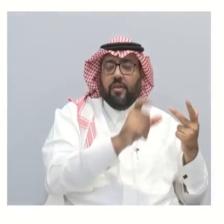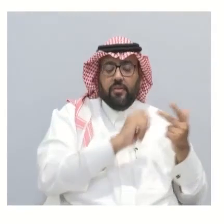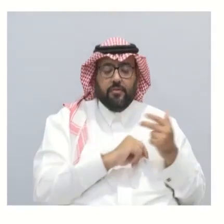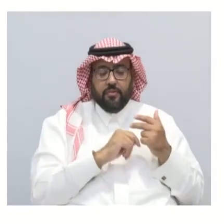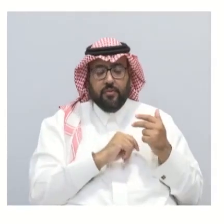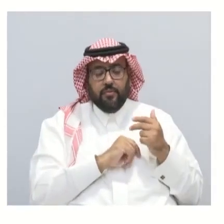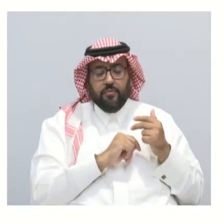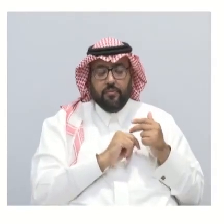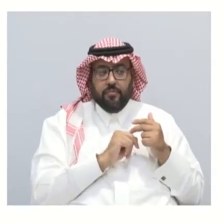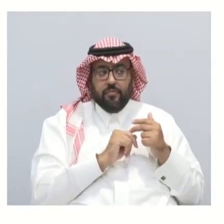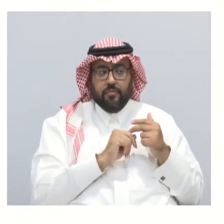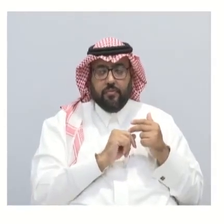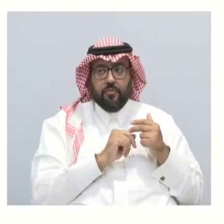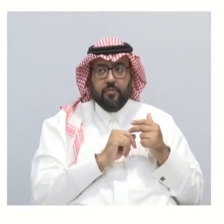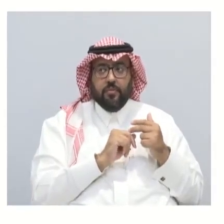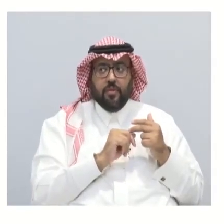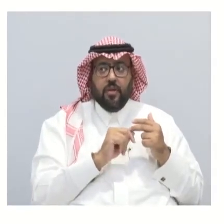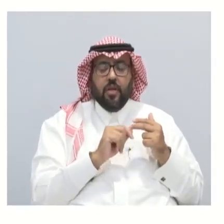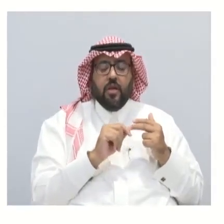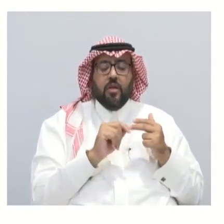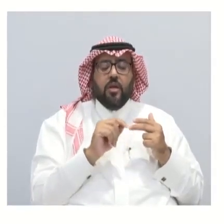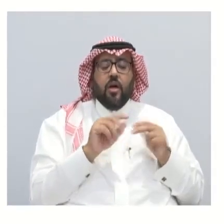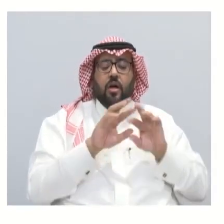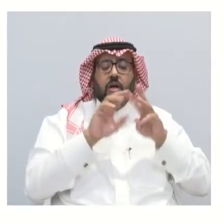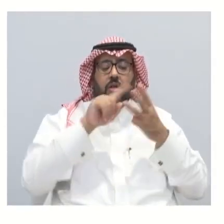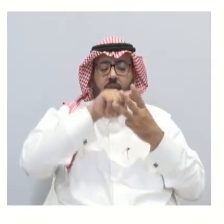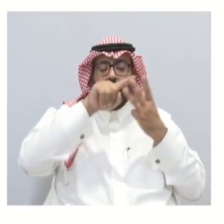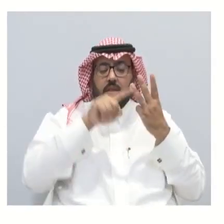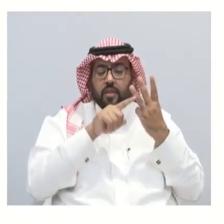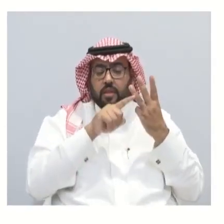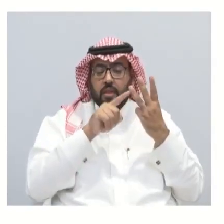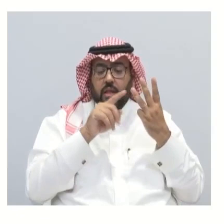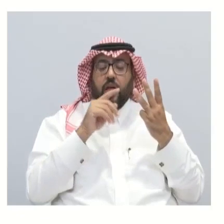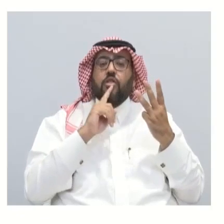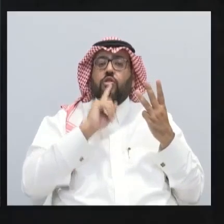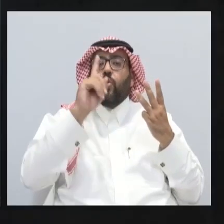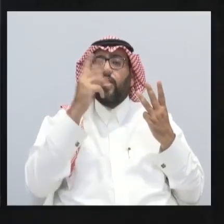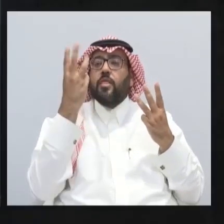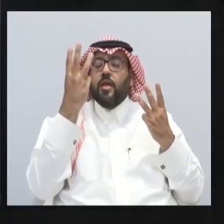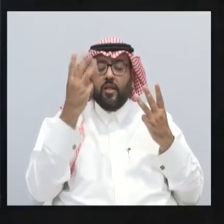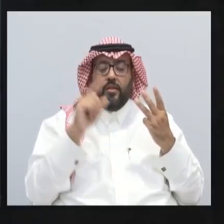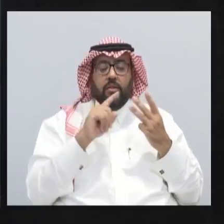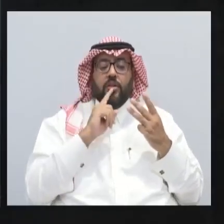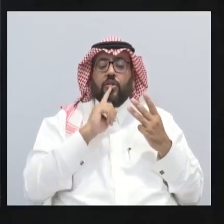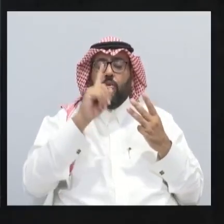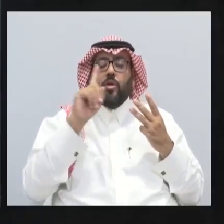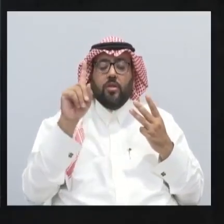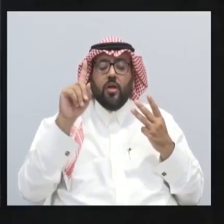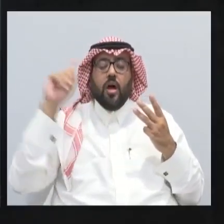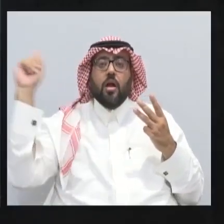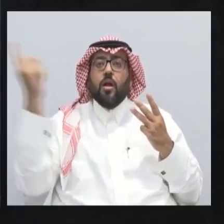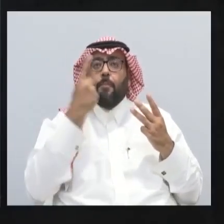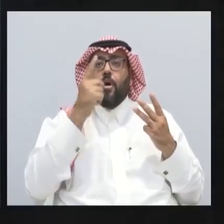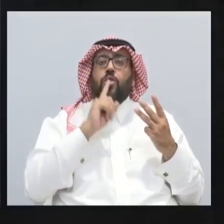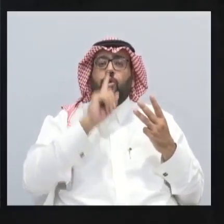توحيد الاسماء والصفات فهذه انواع التوحيد الثلاثه توحيد الربوبيه وتوحيد الالوهيه